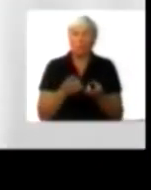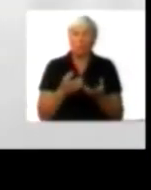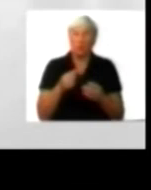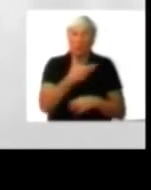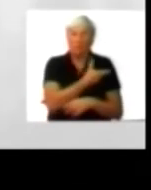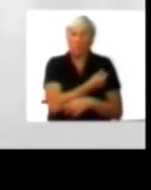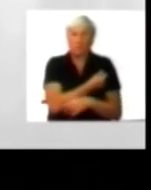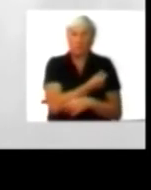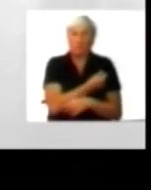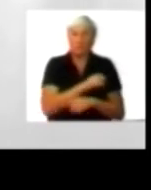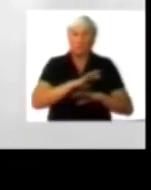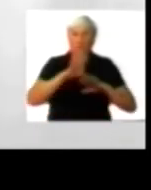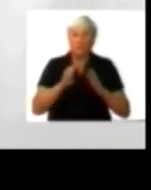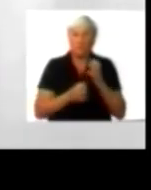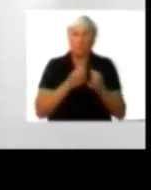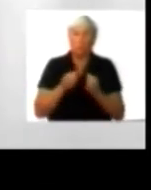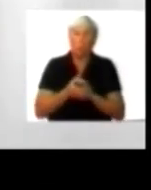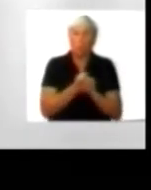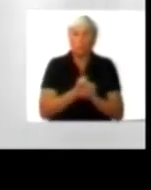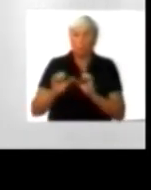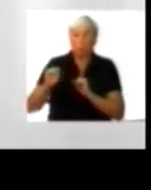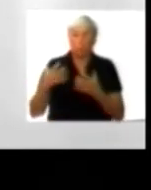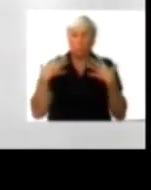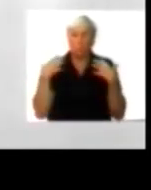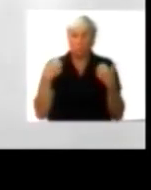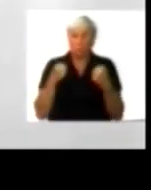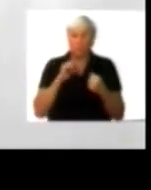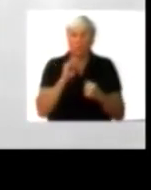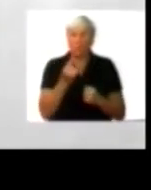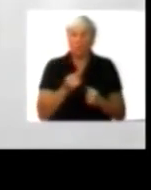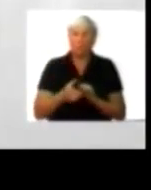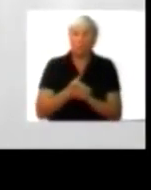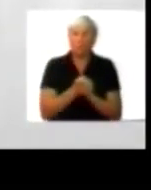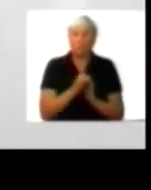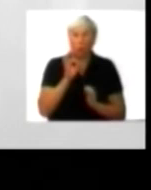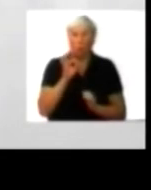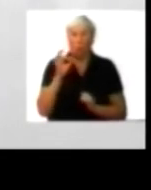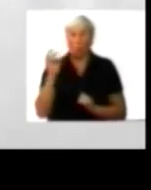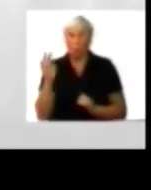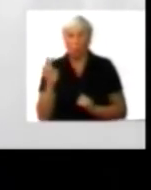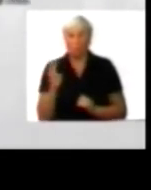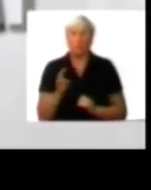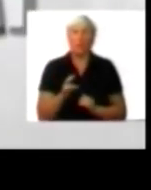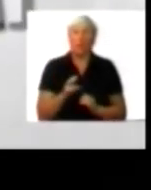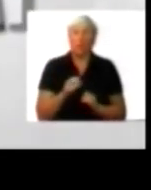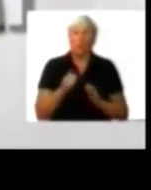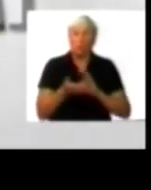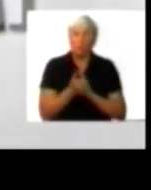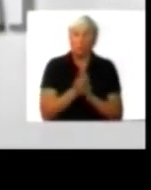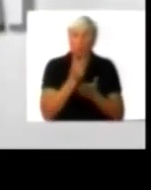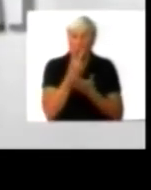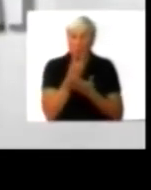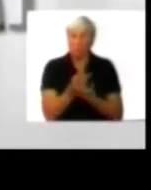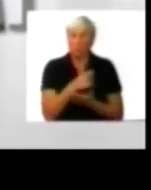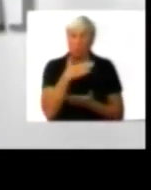спільно Всесвітньою організацією охорони здоров'я та дитячим фондом ООН ЮНІСЕФ. Методика передбачає